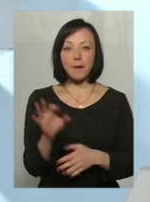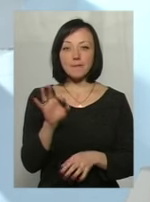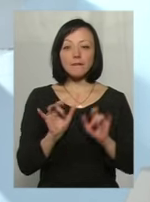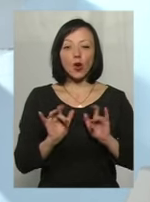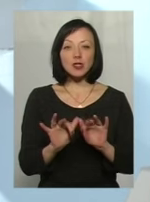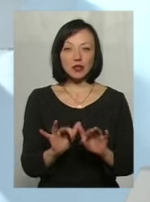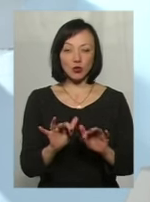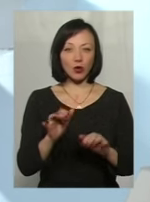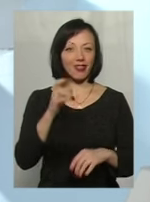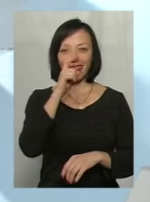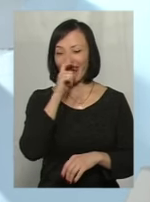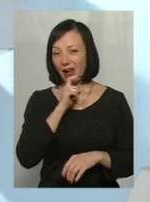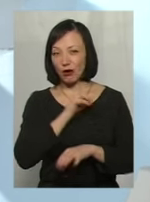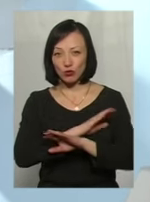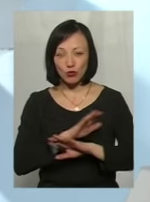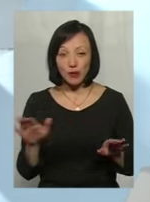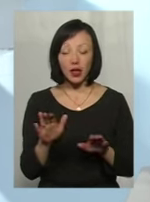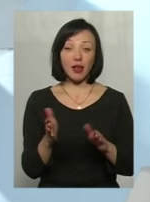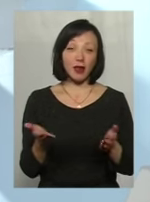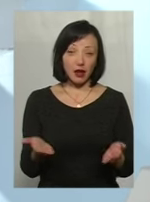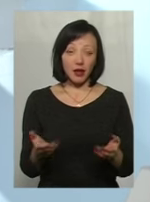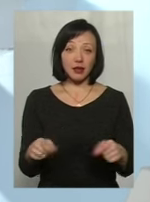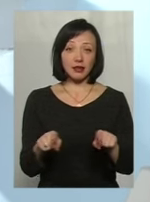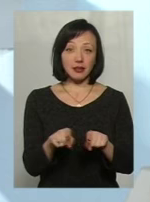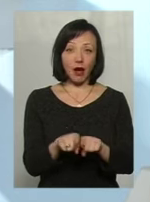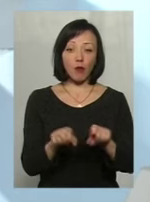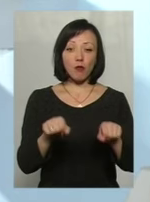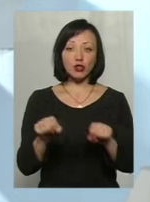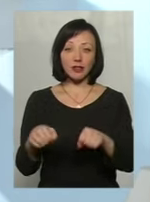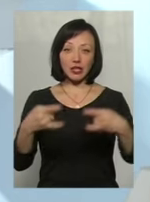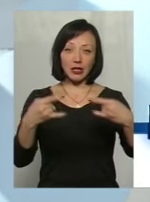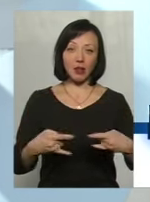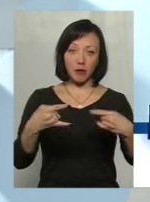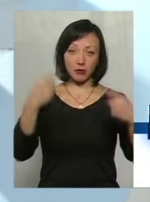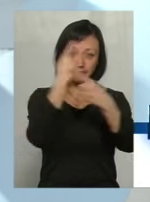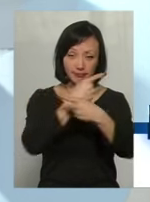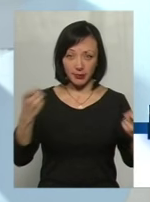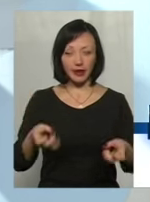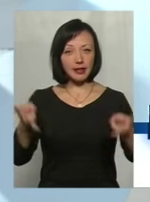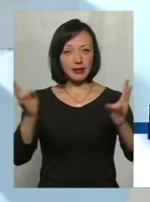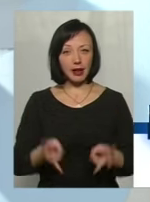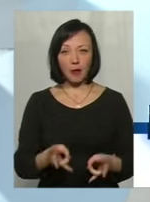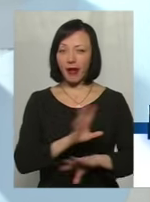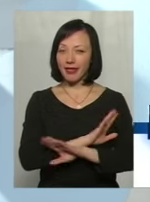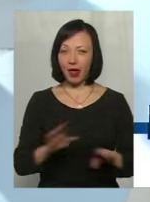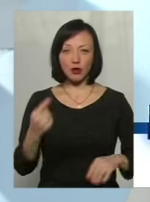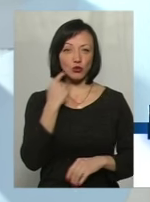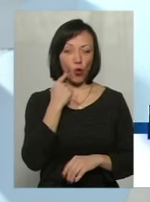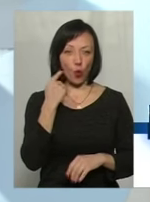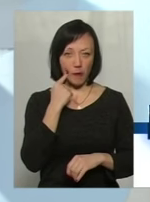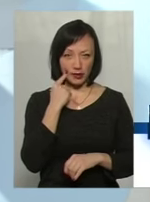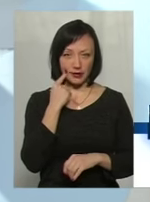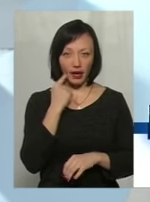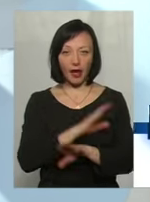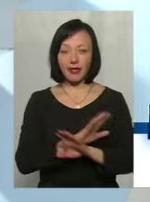не розуміють. Ну, принаймні, вже так можливості телебачення ми доносимо, що треба не соромитись,